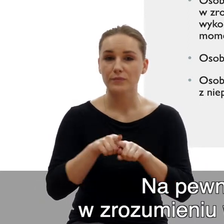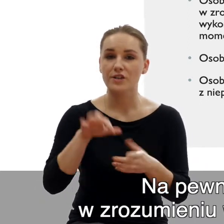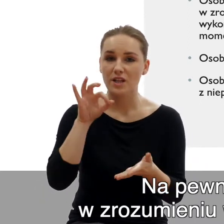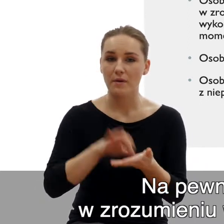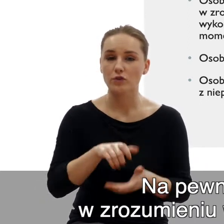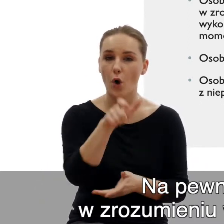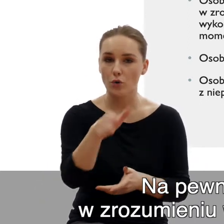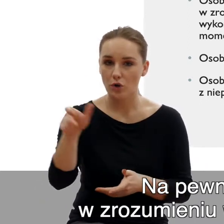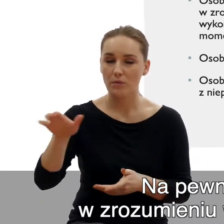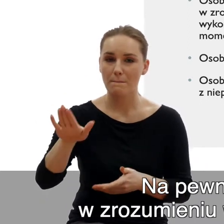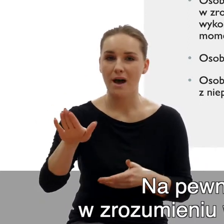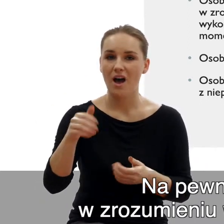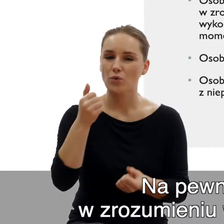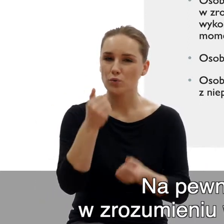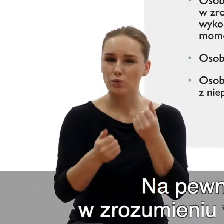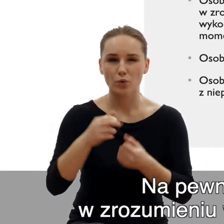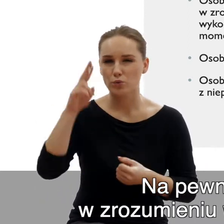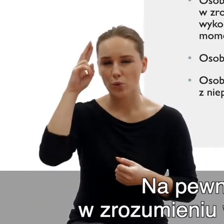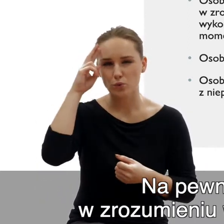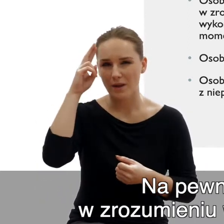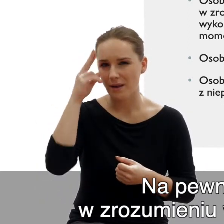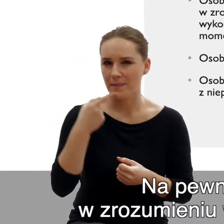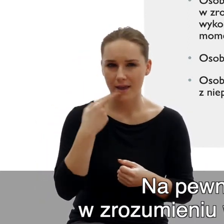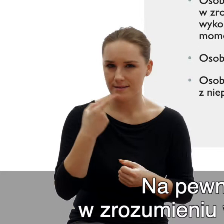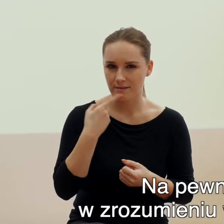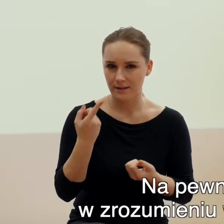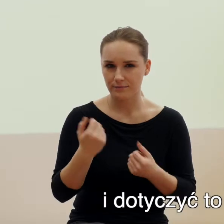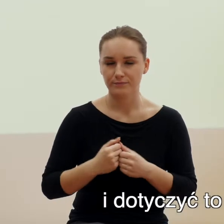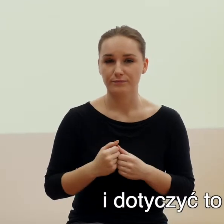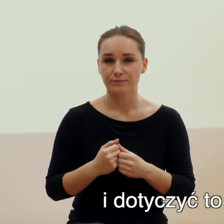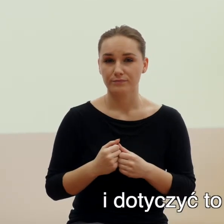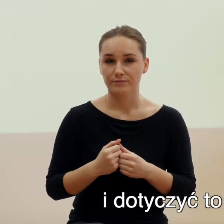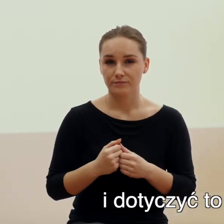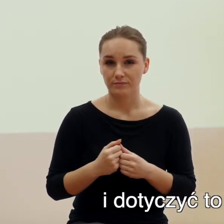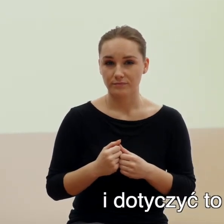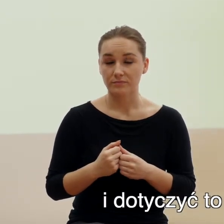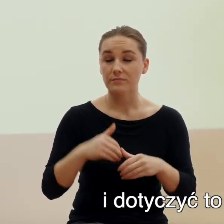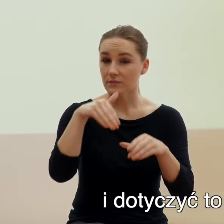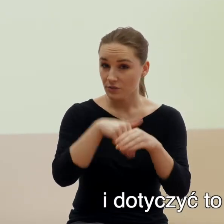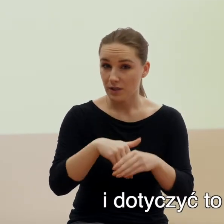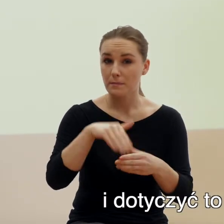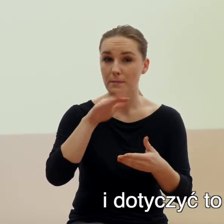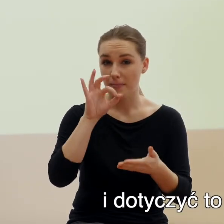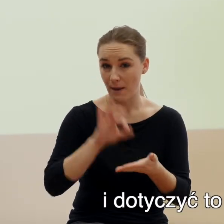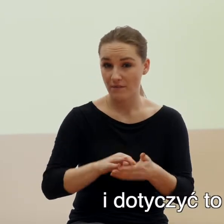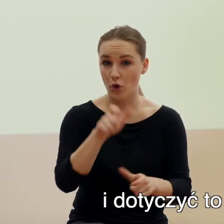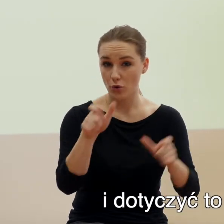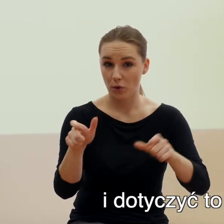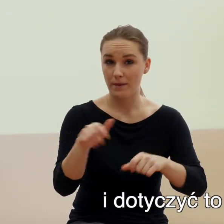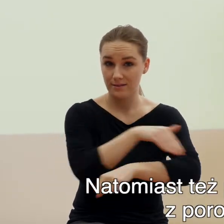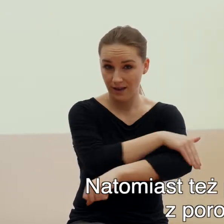mają trudność w zrozumieniu wykorzystywanego w danym miejscu języka i dotyczyć to będzie z całą pewnością